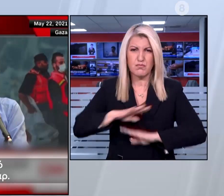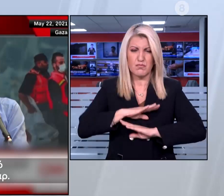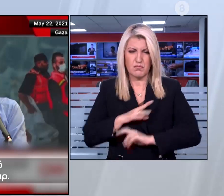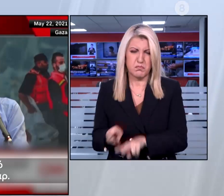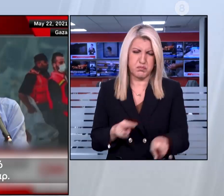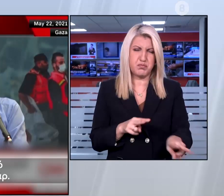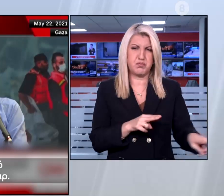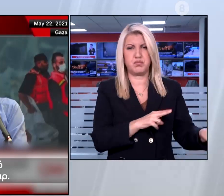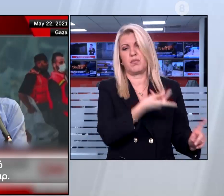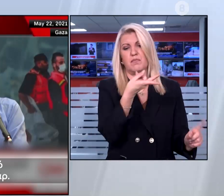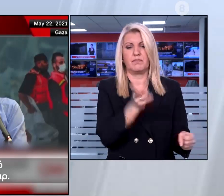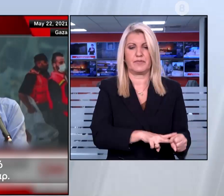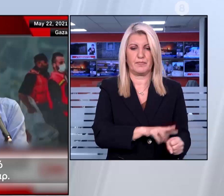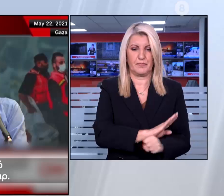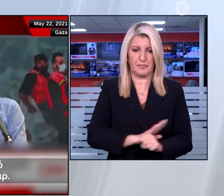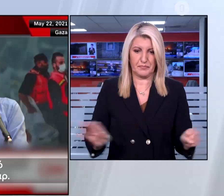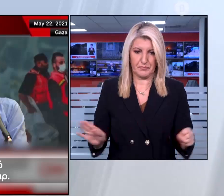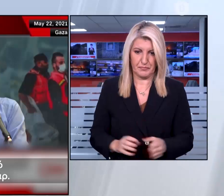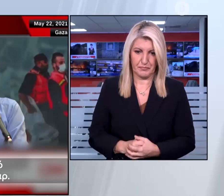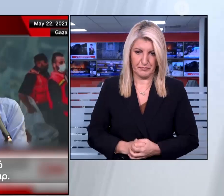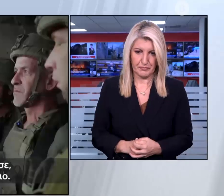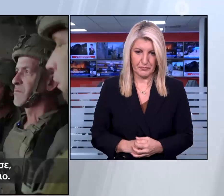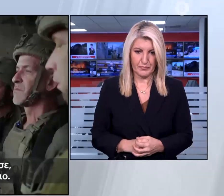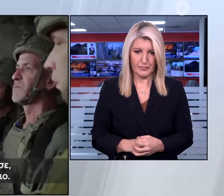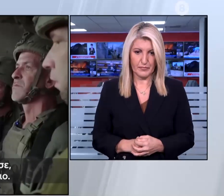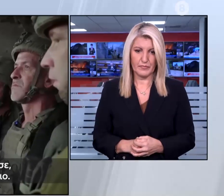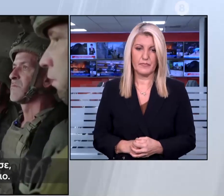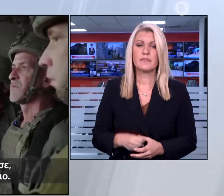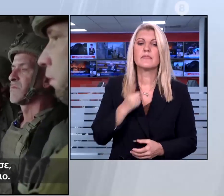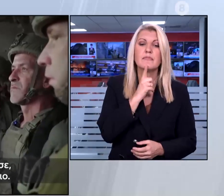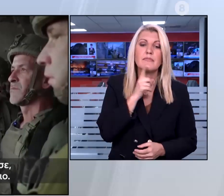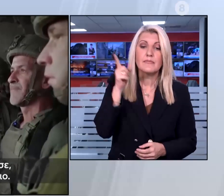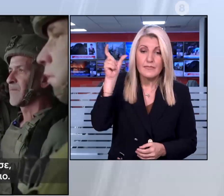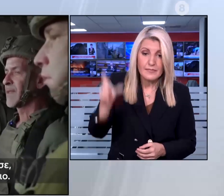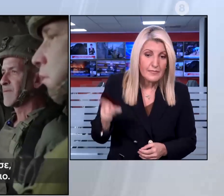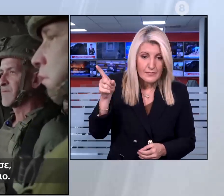they realized that one of them resembled Yahya Sinwar.